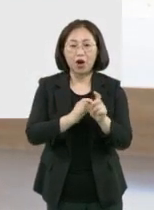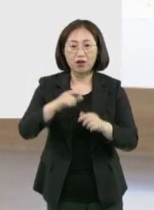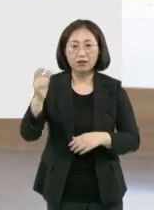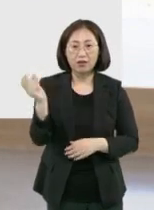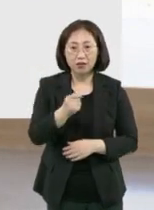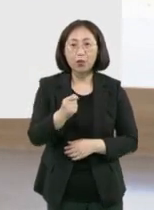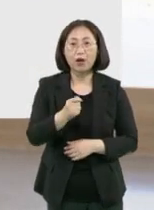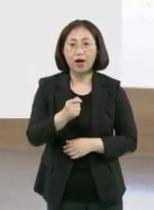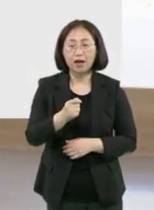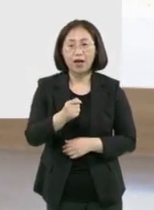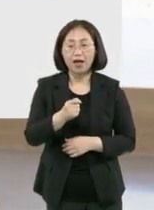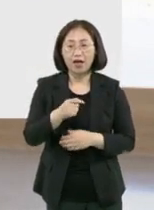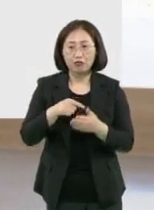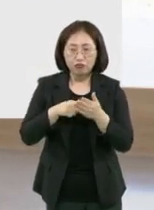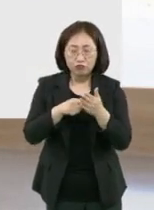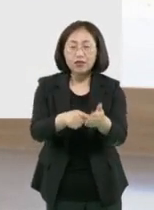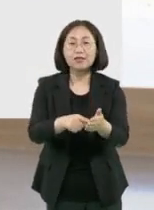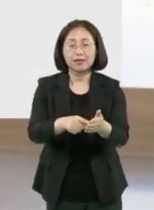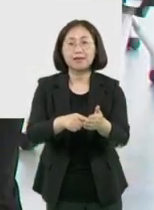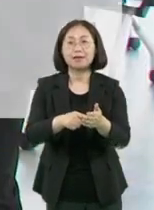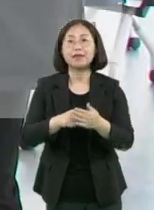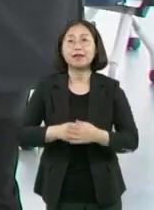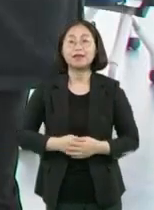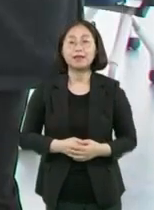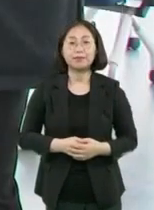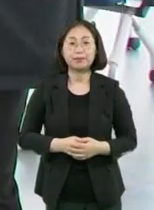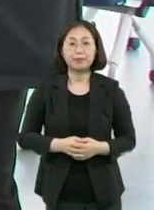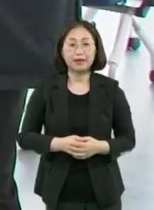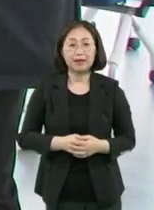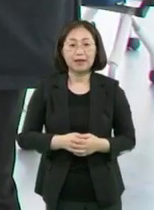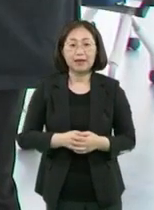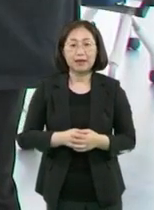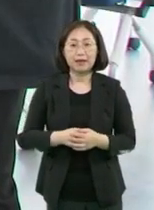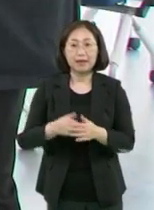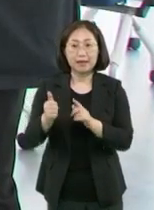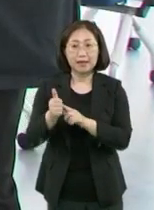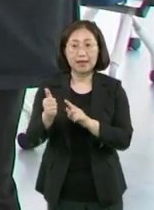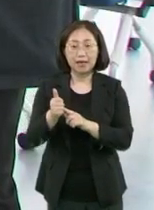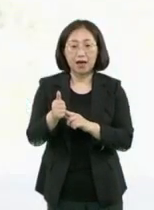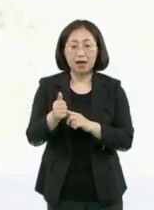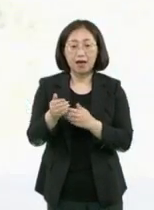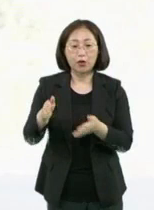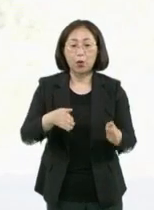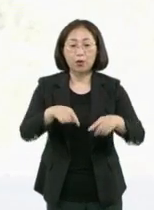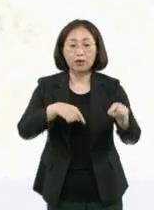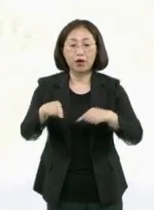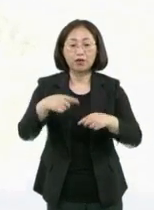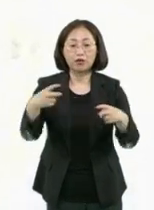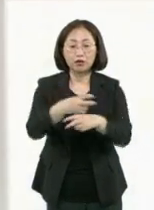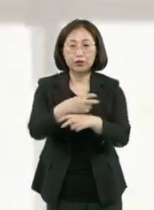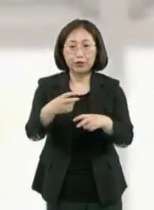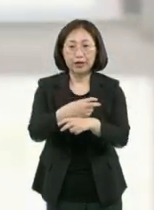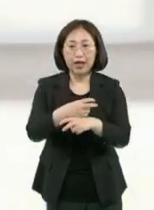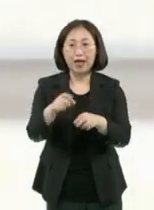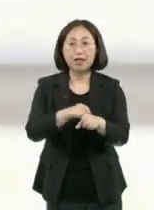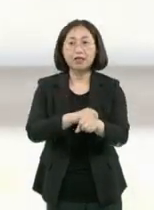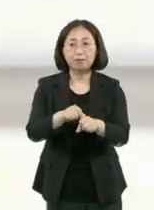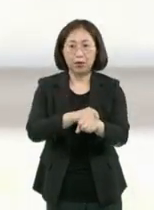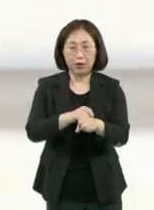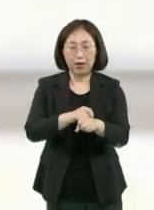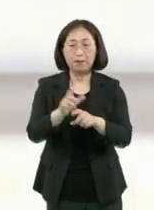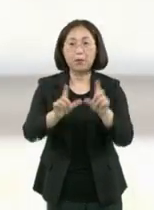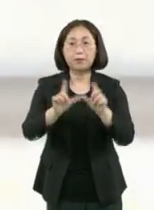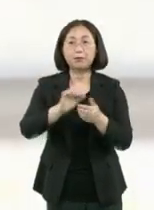신속하게 속도감 있게 추진을 하려고 합니다. 이와 함께 김 당선자의 도정은 주로 교통 분야에서 특화된 모습이